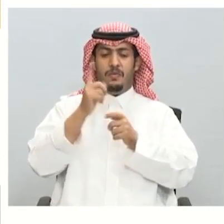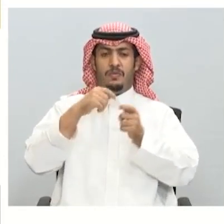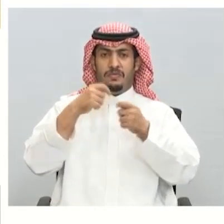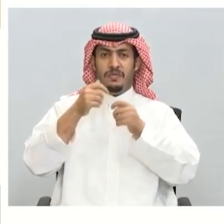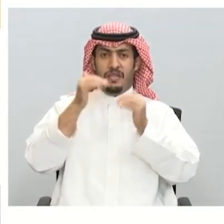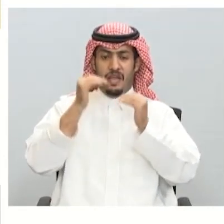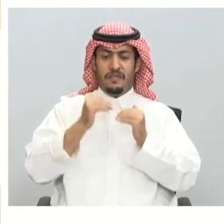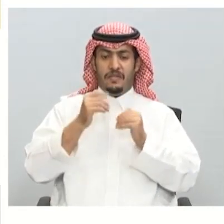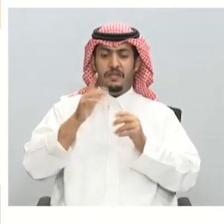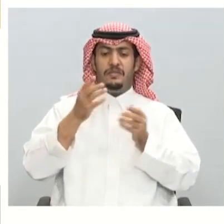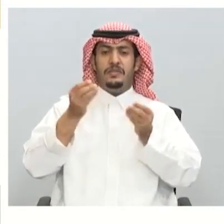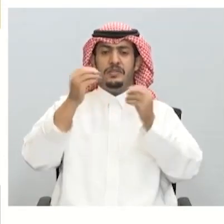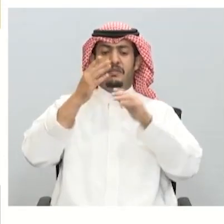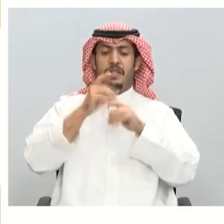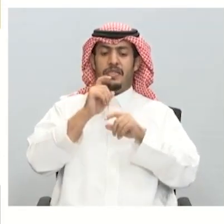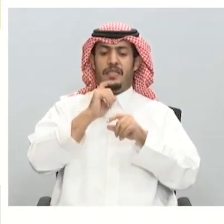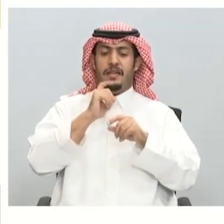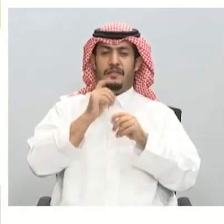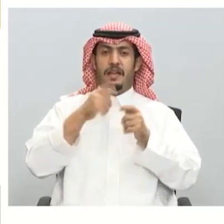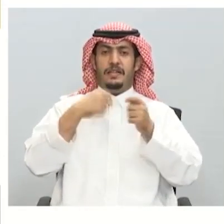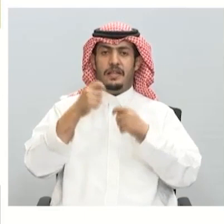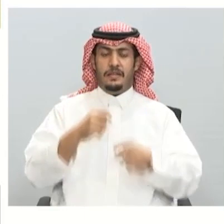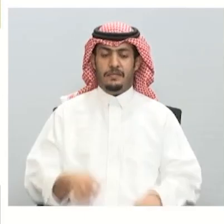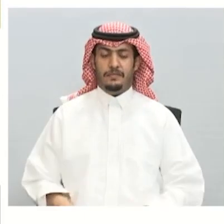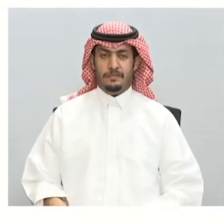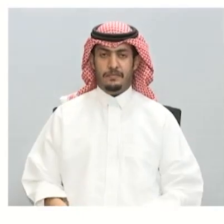اكثر فاكثر نتيجه ضعف الاقتصاد